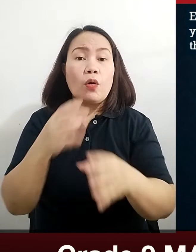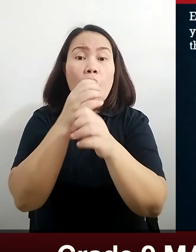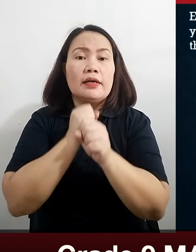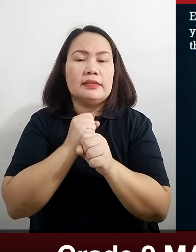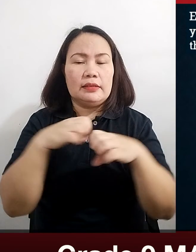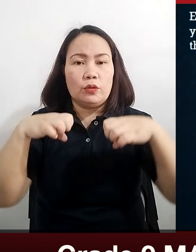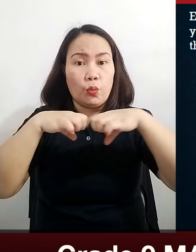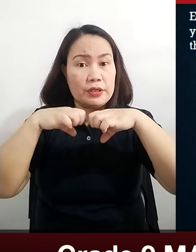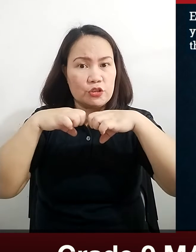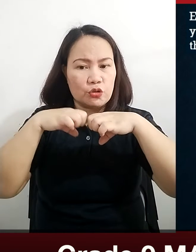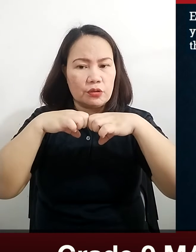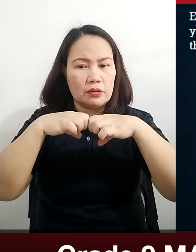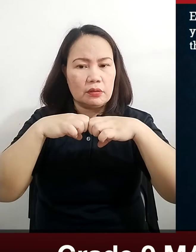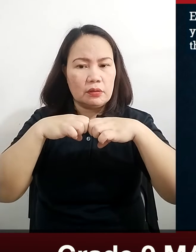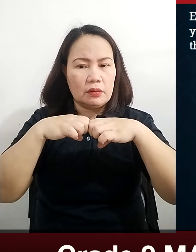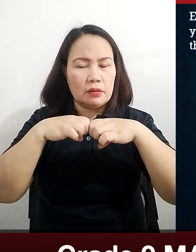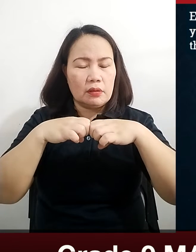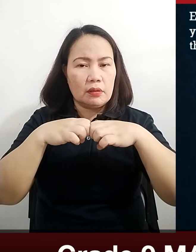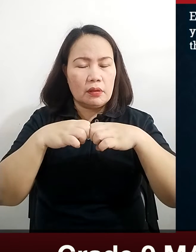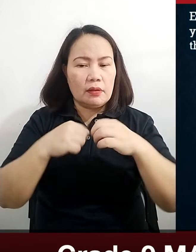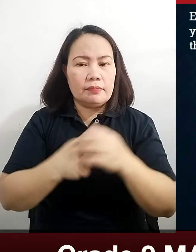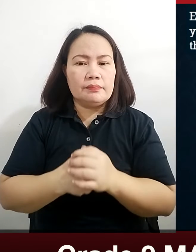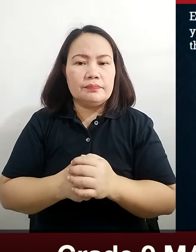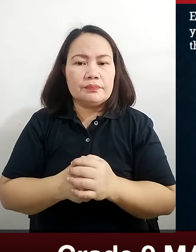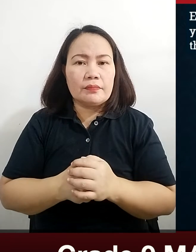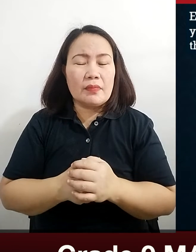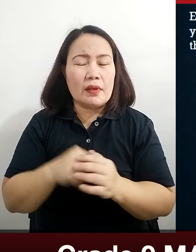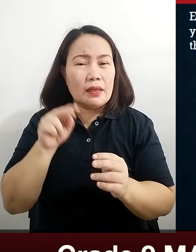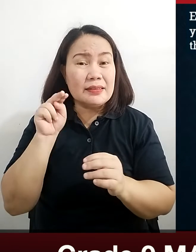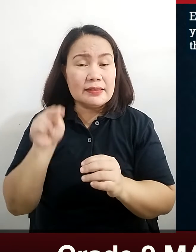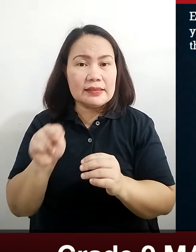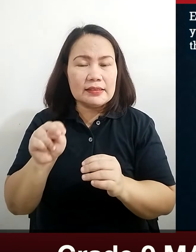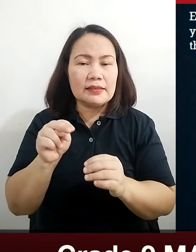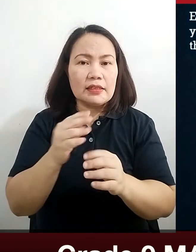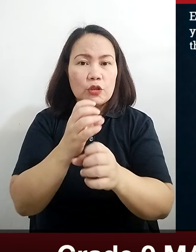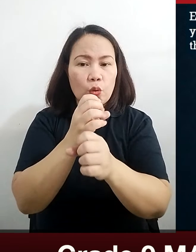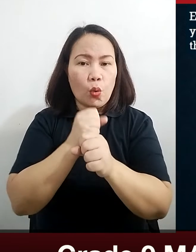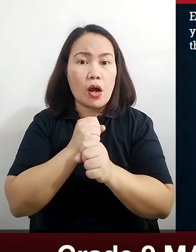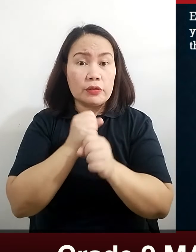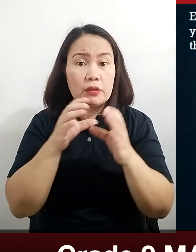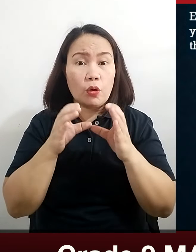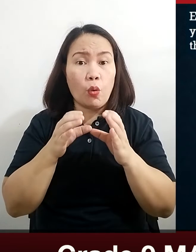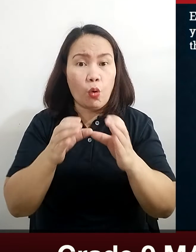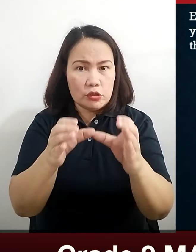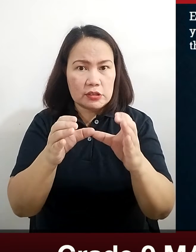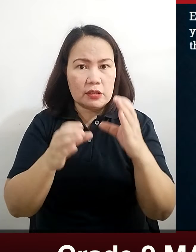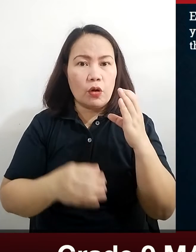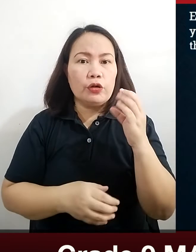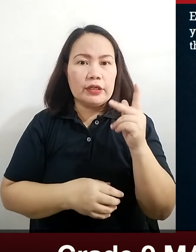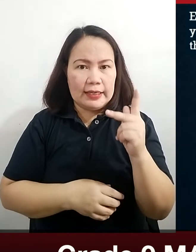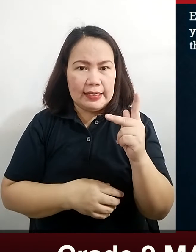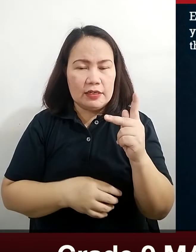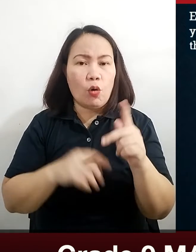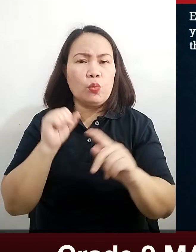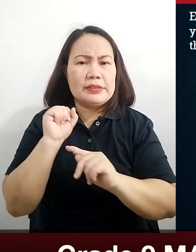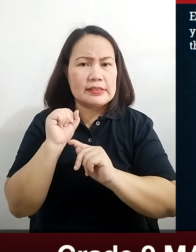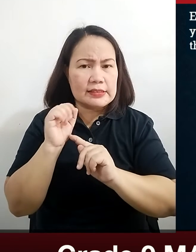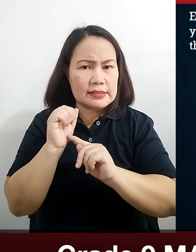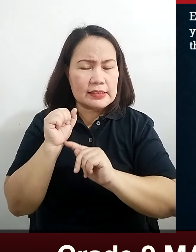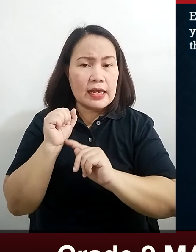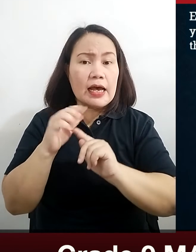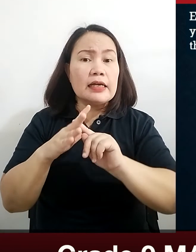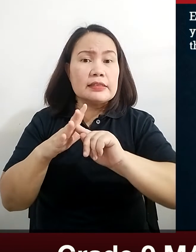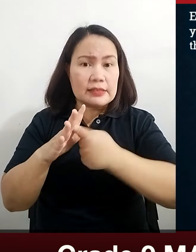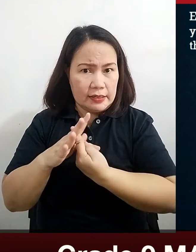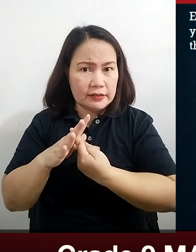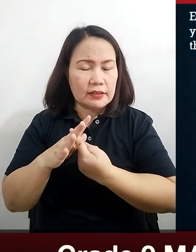yung equation natin. At bago natin makuha yung equation natin, kailangan natin kunin yung constant. So, dun lagi kayo mag-start. Kunin